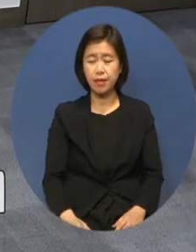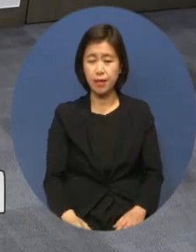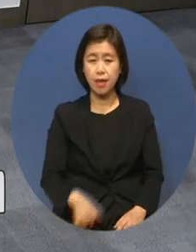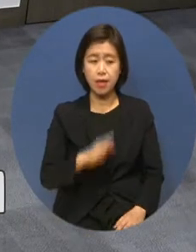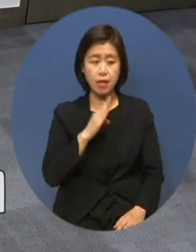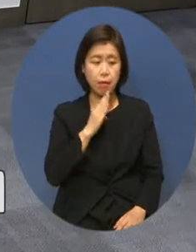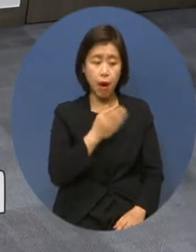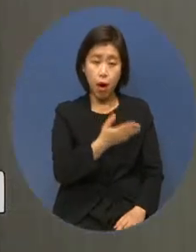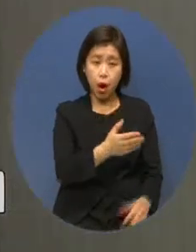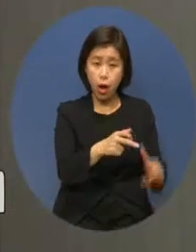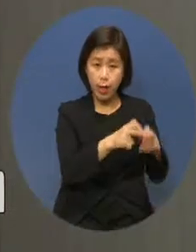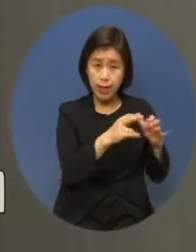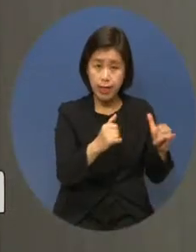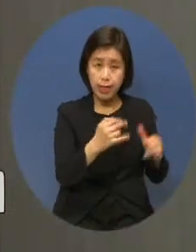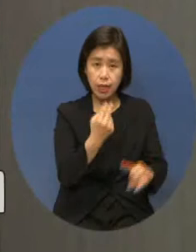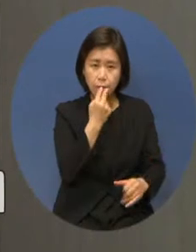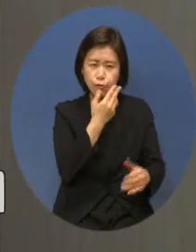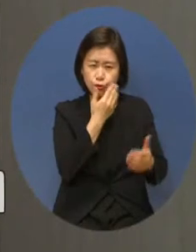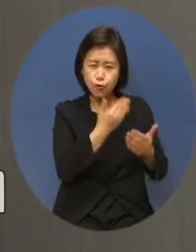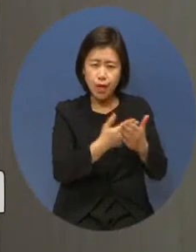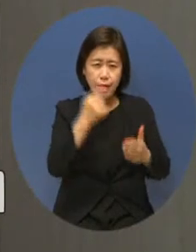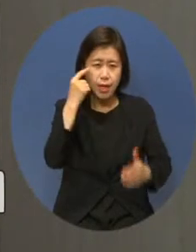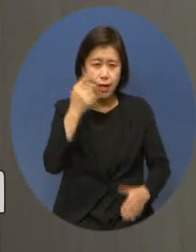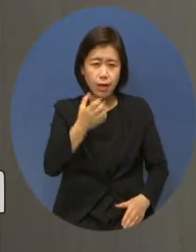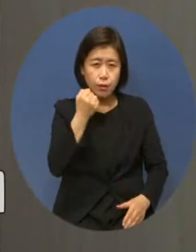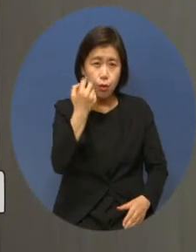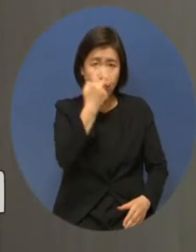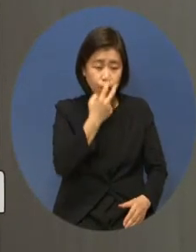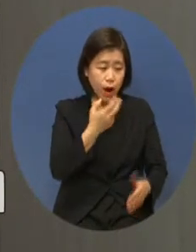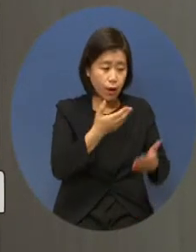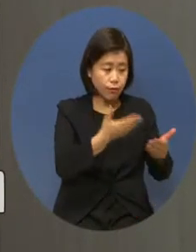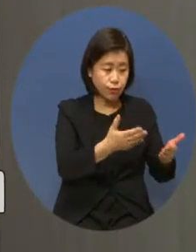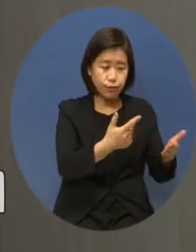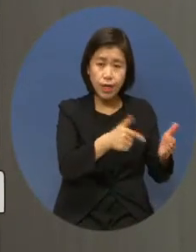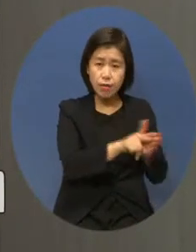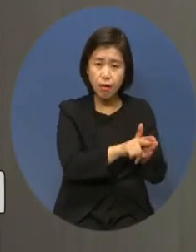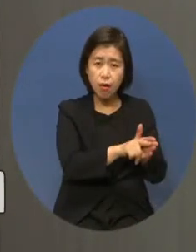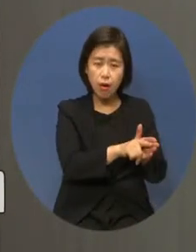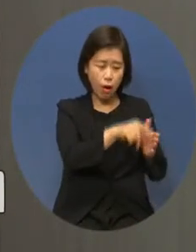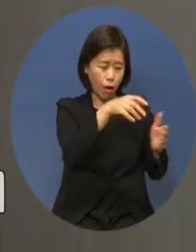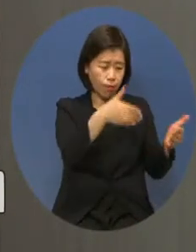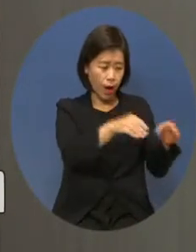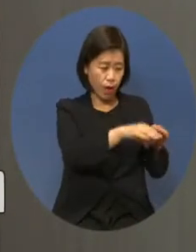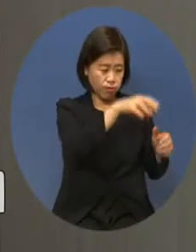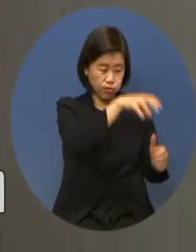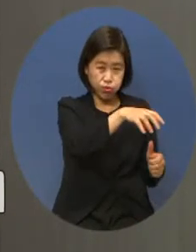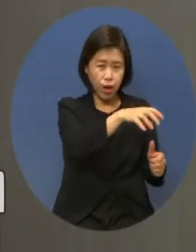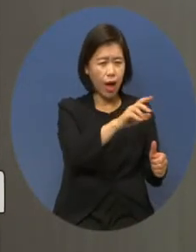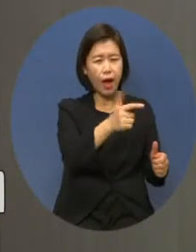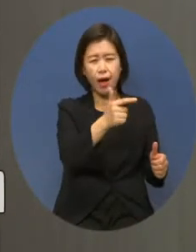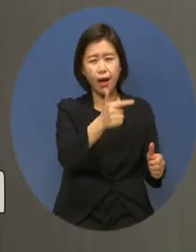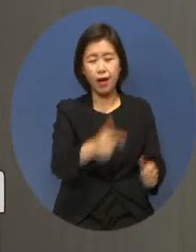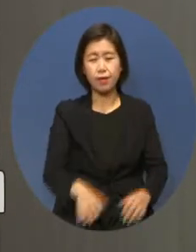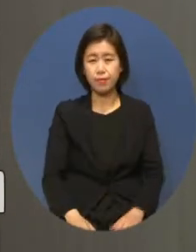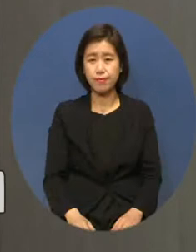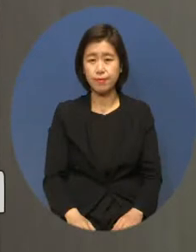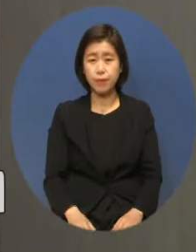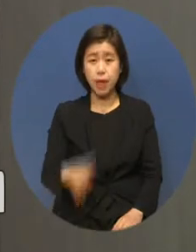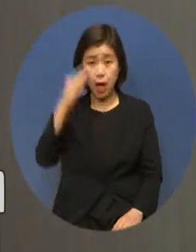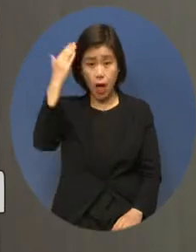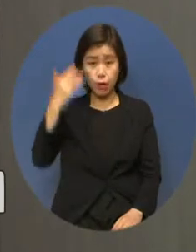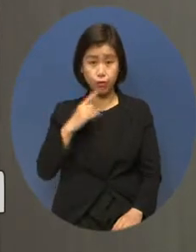지키겠다고 생각했다면 그런 조치를 할 수는 없었을 거라고 생각해요. 이게 단순히 한국의 상황을 넘어서서